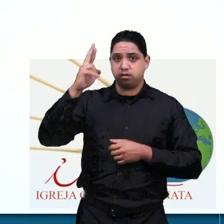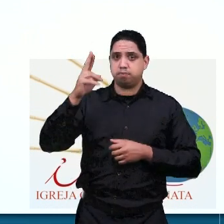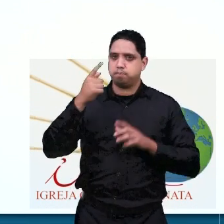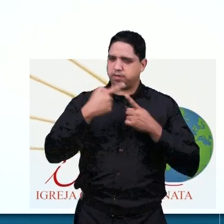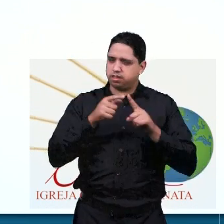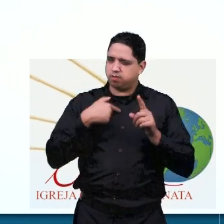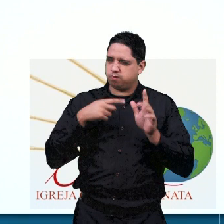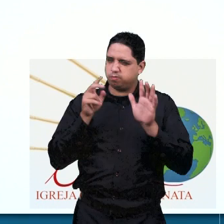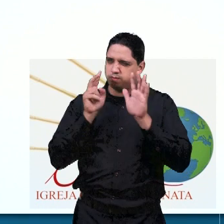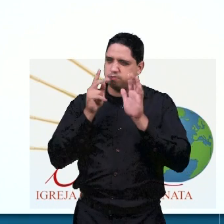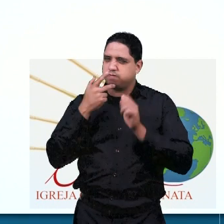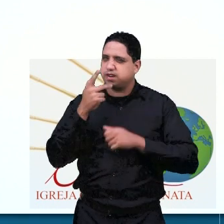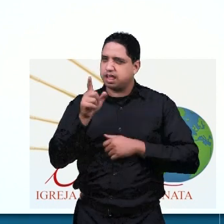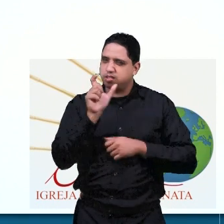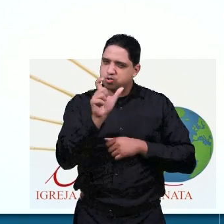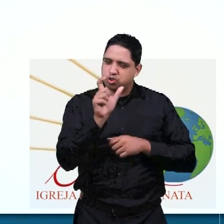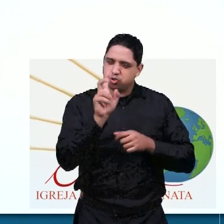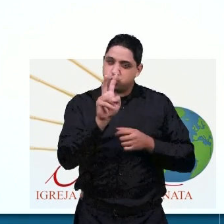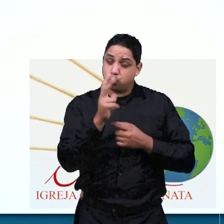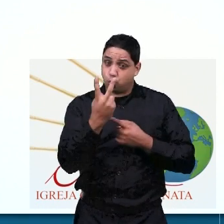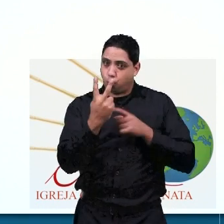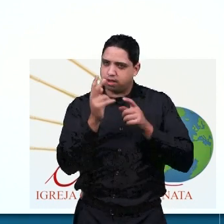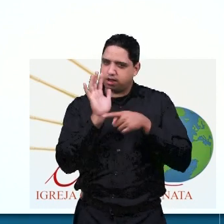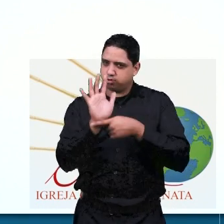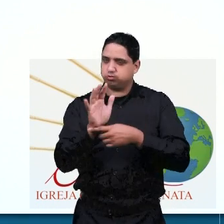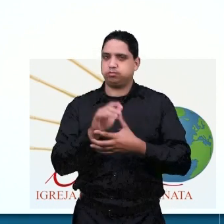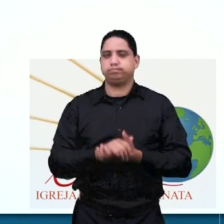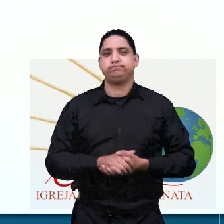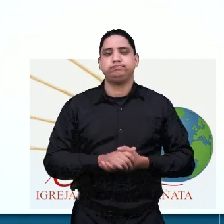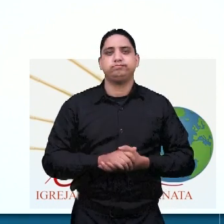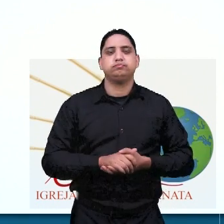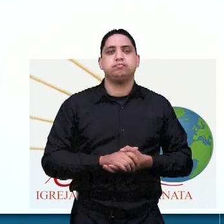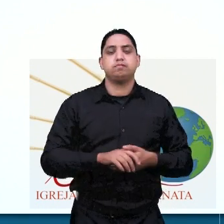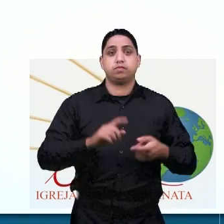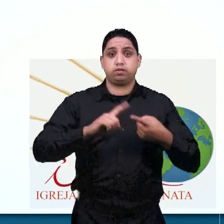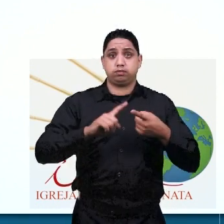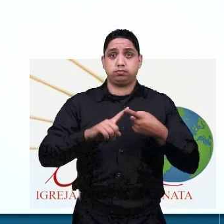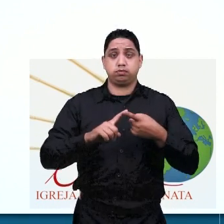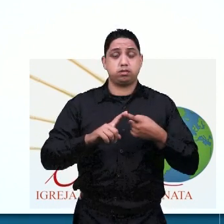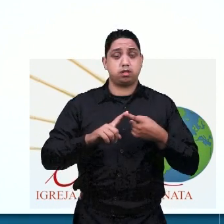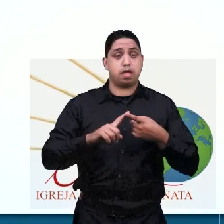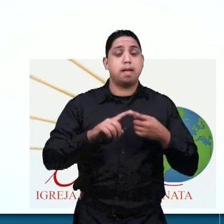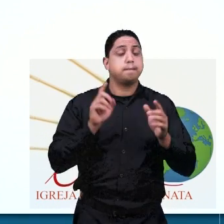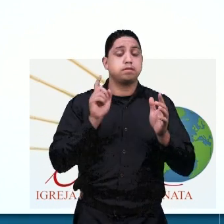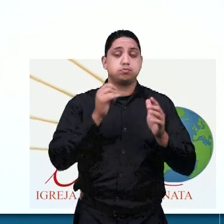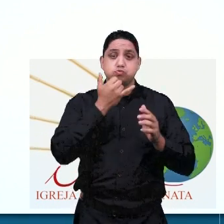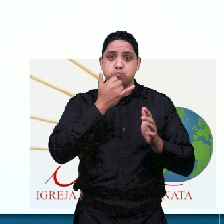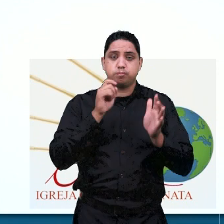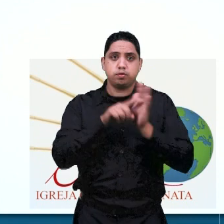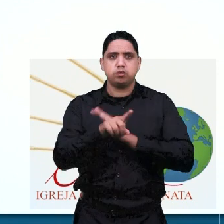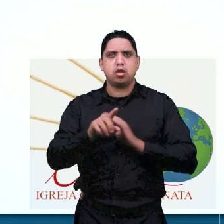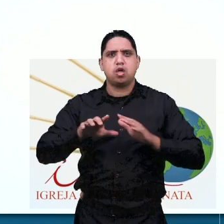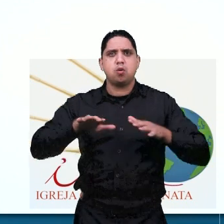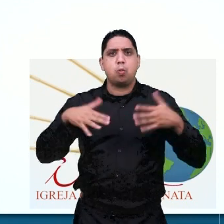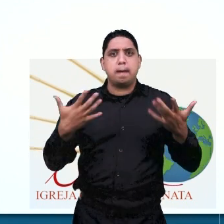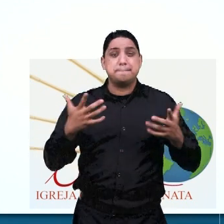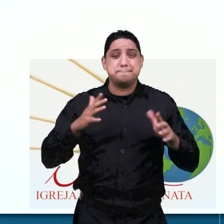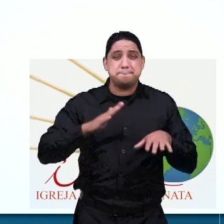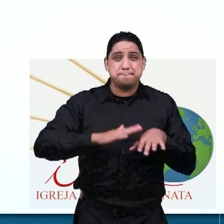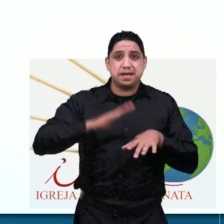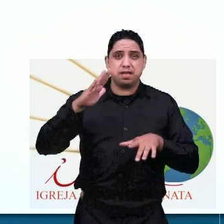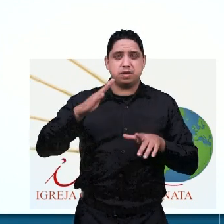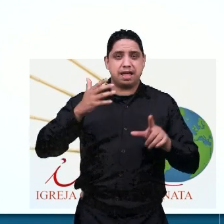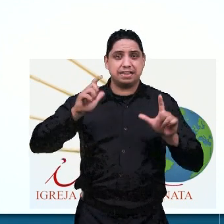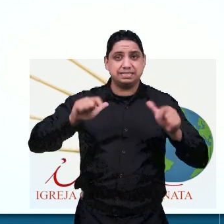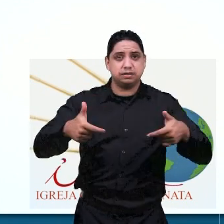donner deux indices. Regardez, quelle a été la plus grande manifestation prophétique de Joseph